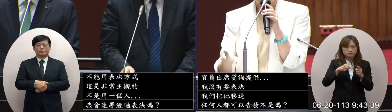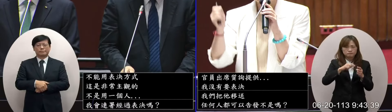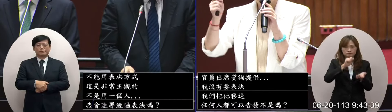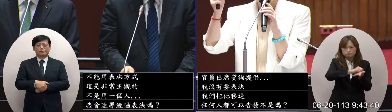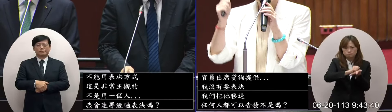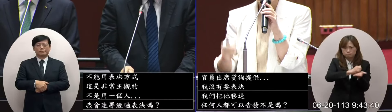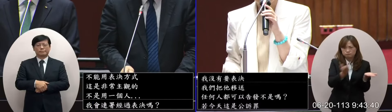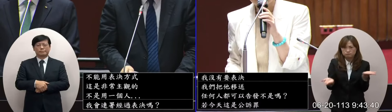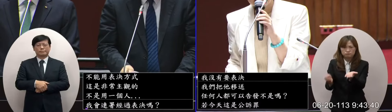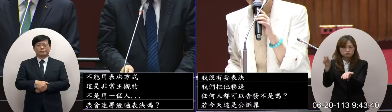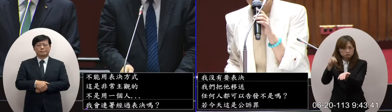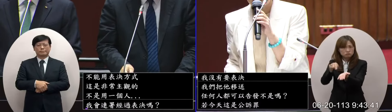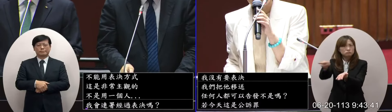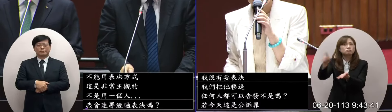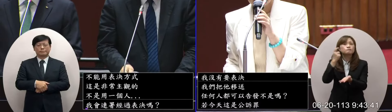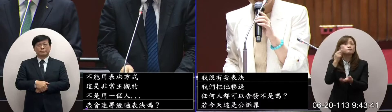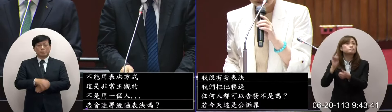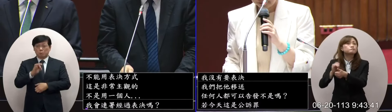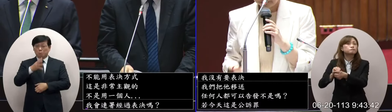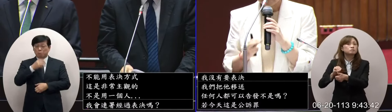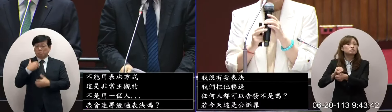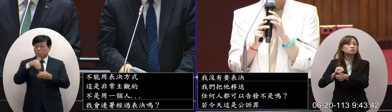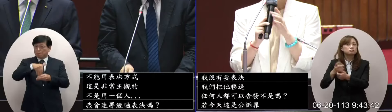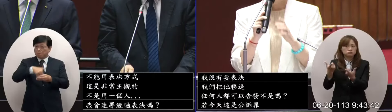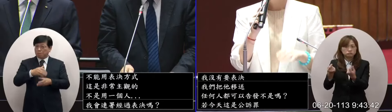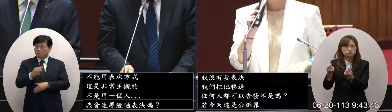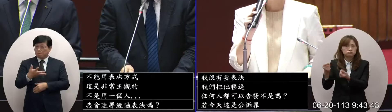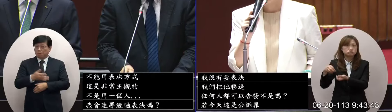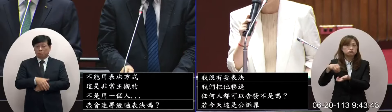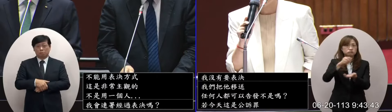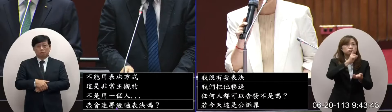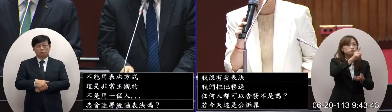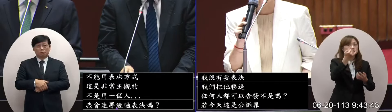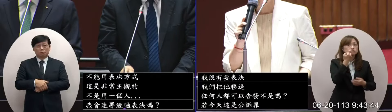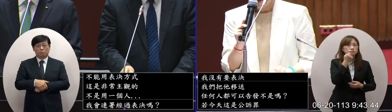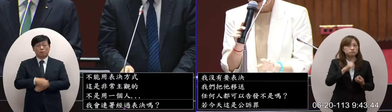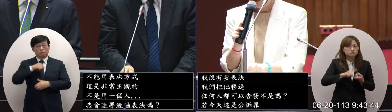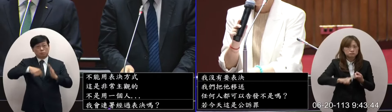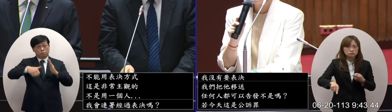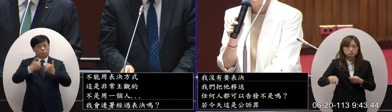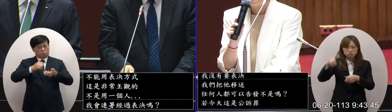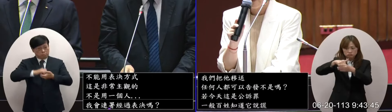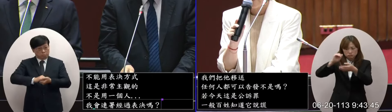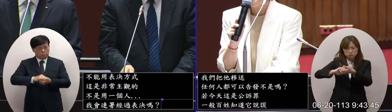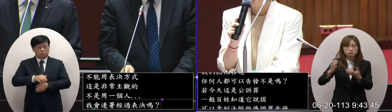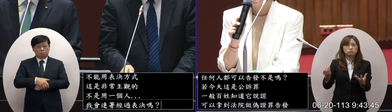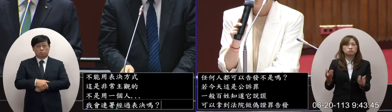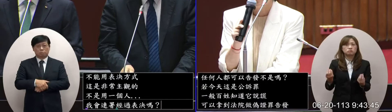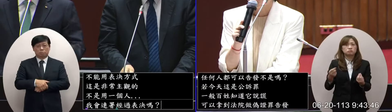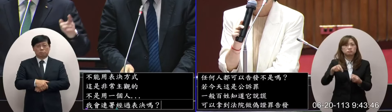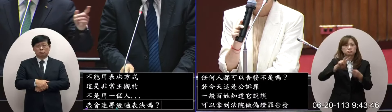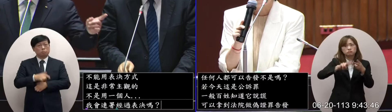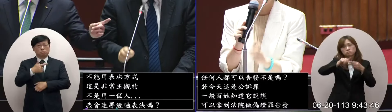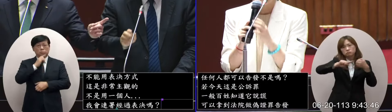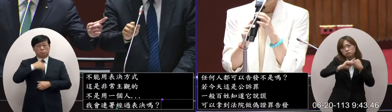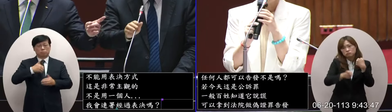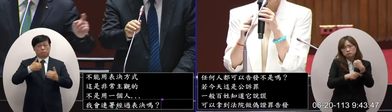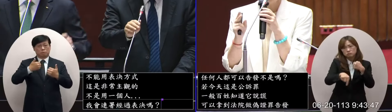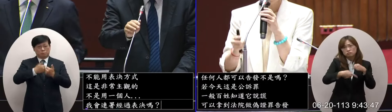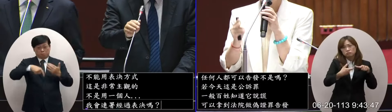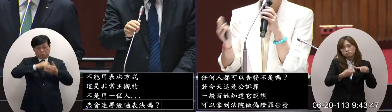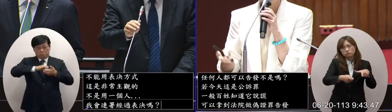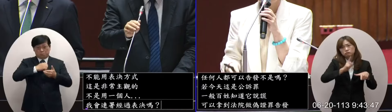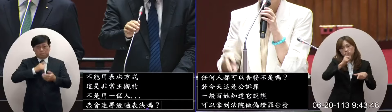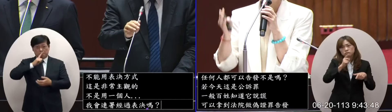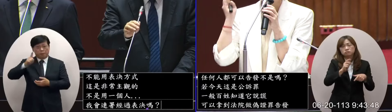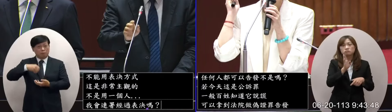国会说谎，他也可以拿去告发，不是吗？ 为什么要透过表决的方式？ 没有要透过表决的方式。 院会决定， 因为这是刑法，这条是公诉罪。 院会决定把他送去。